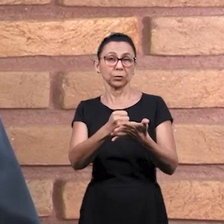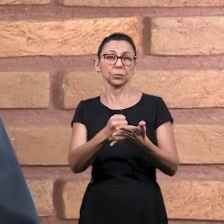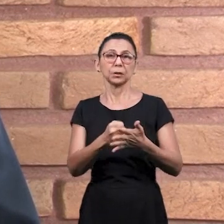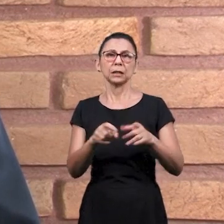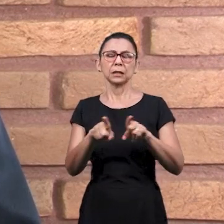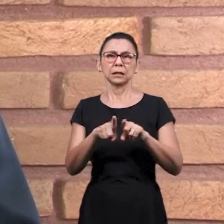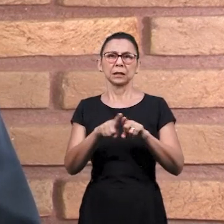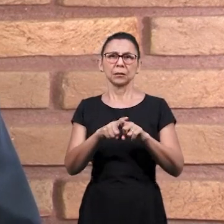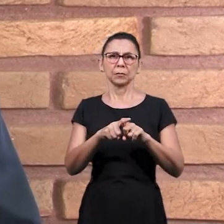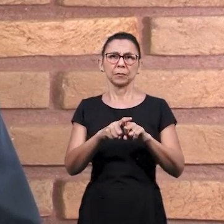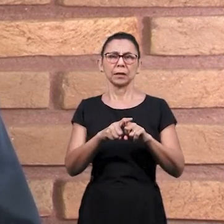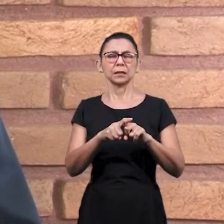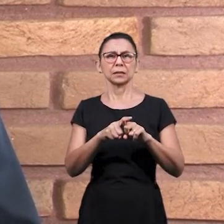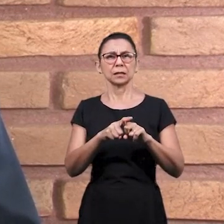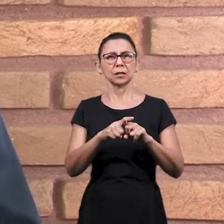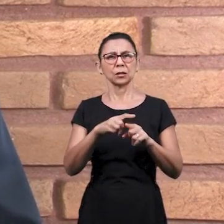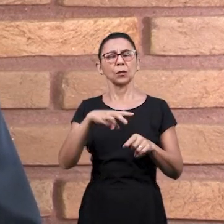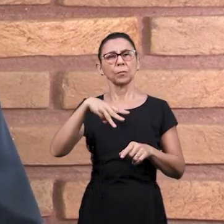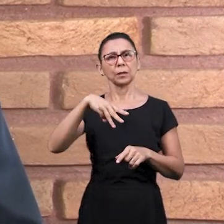Господь, там, где